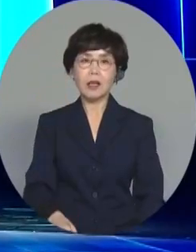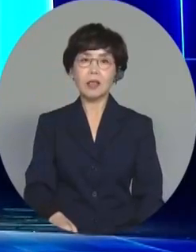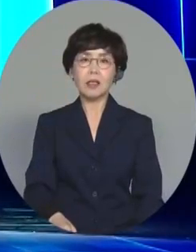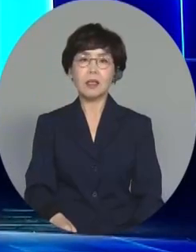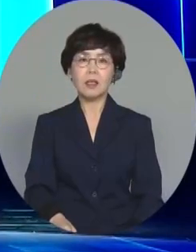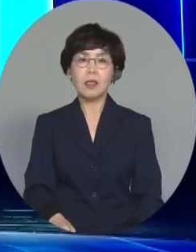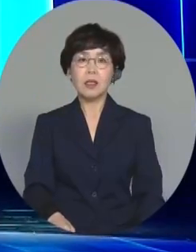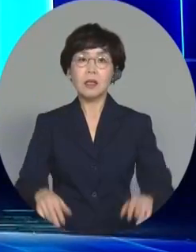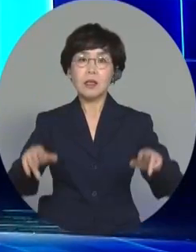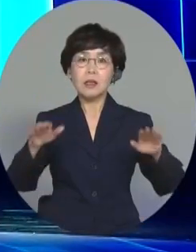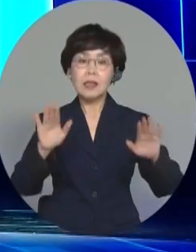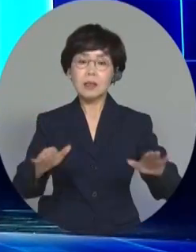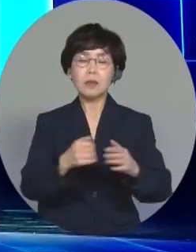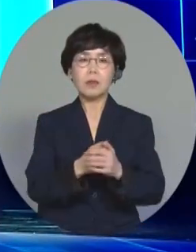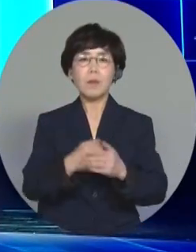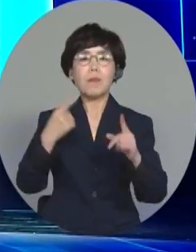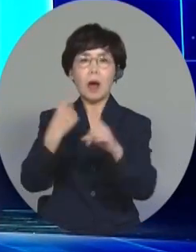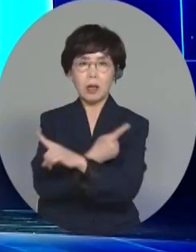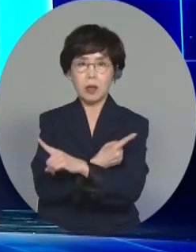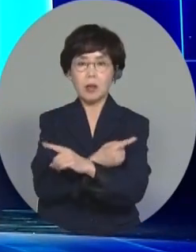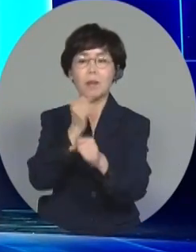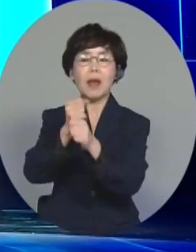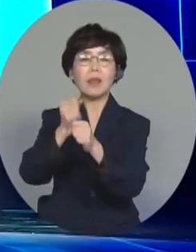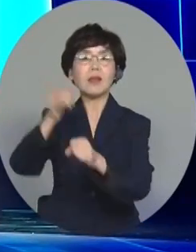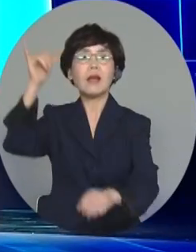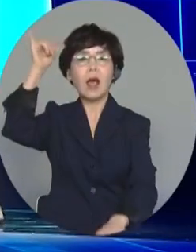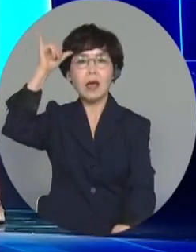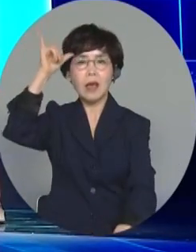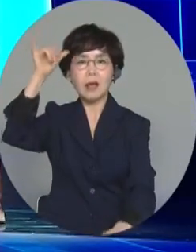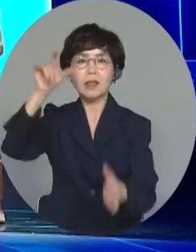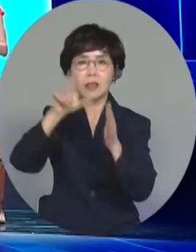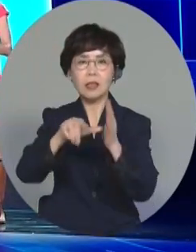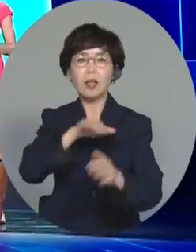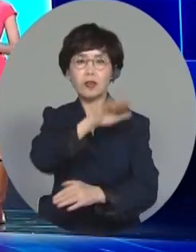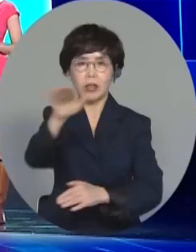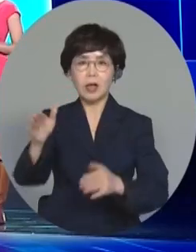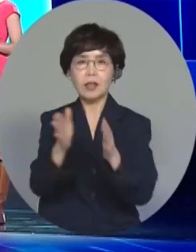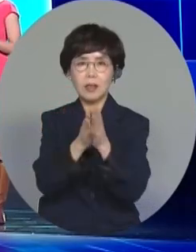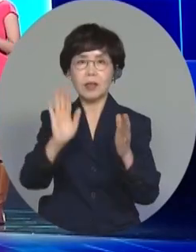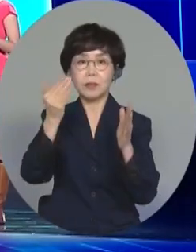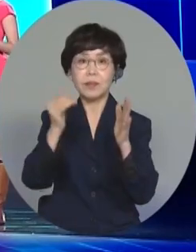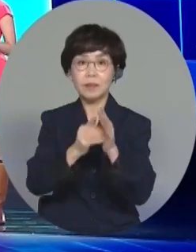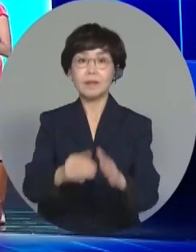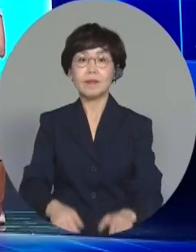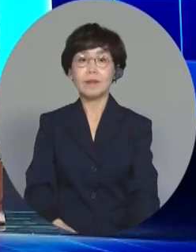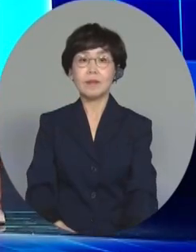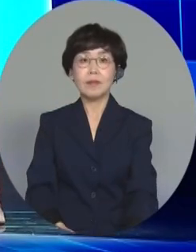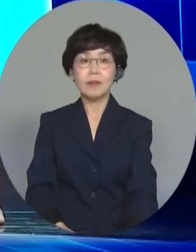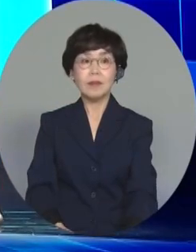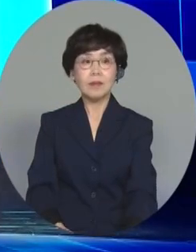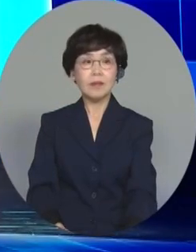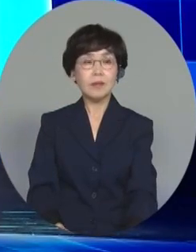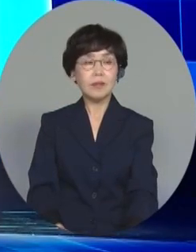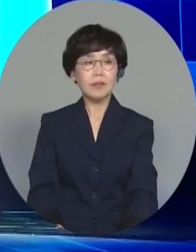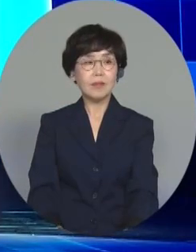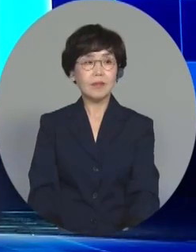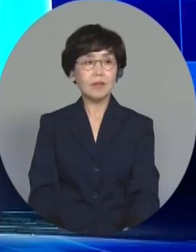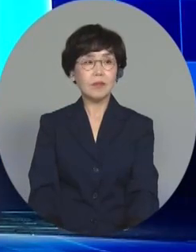프로세스이고요. 지금은 생성형 AI의 시대에 우리가 진입하게 되었습니다.